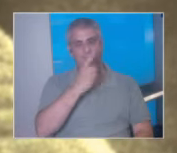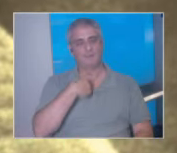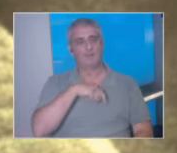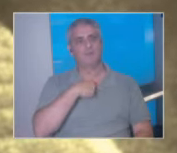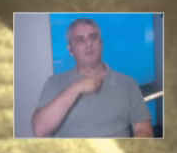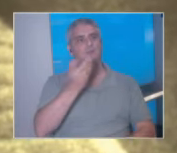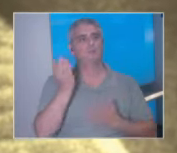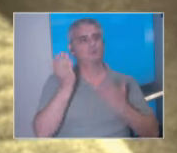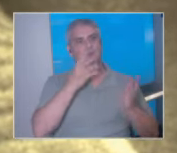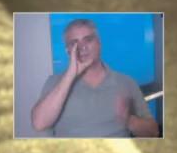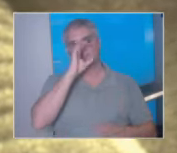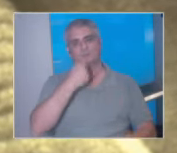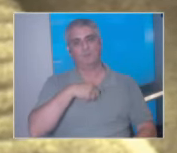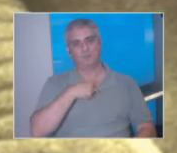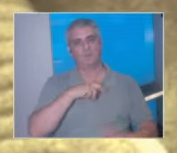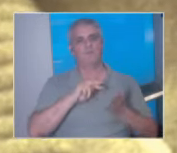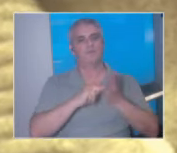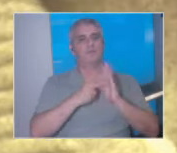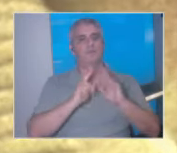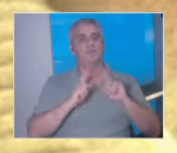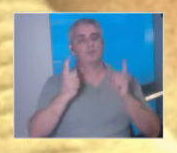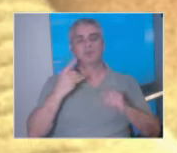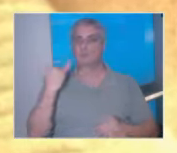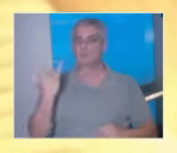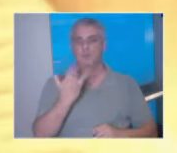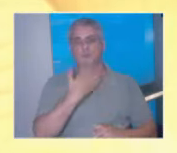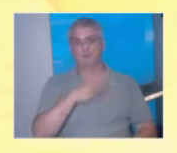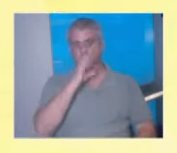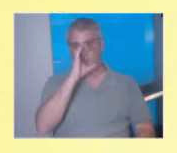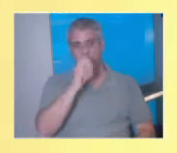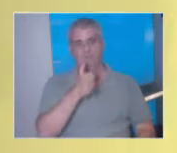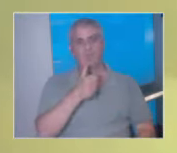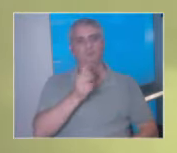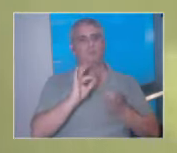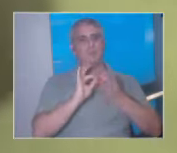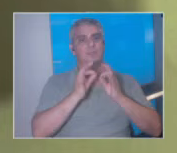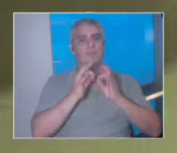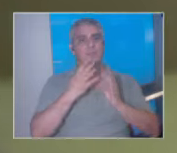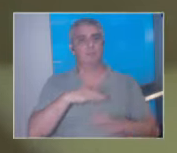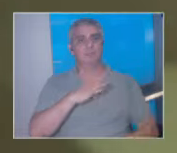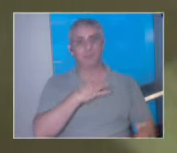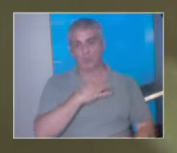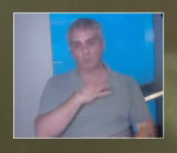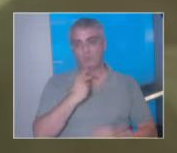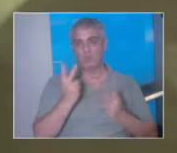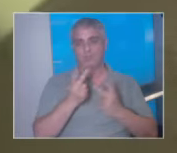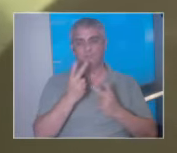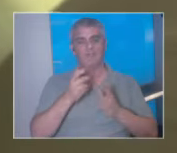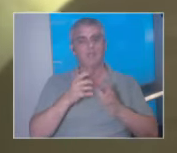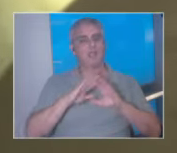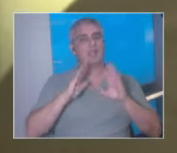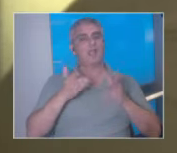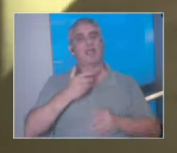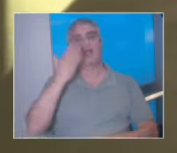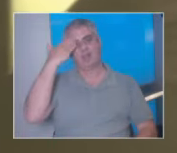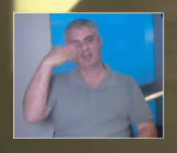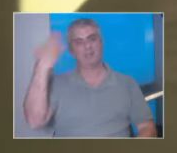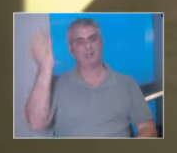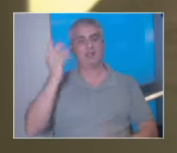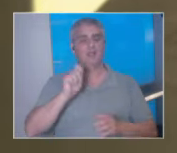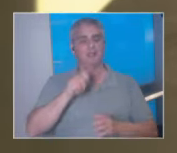אתם מוזמנים לצפות בנו ובתוכניות אחרות בכל זמן שתרצו בערוצים הדיגיטליים שלנו. חפשו את היכל התהילה בערוץ